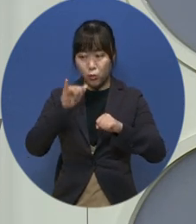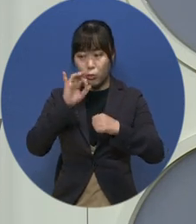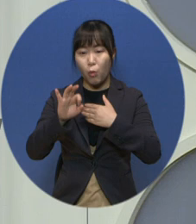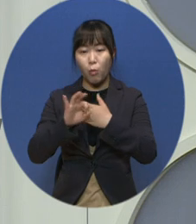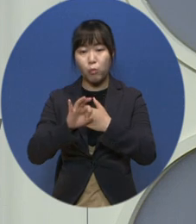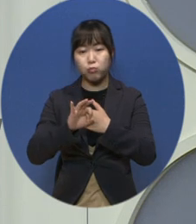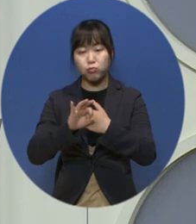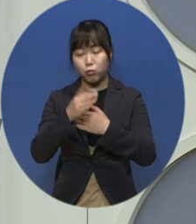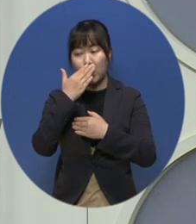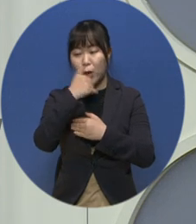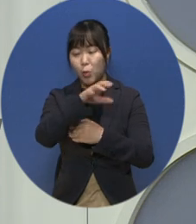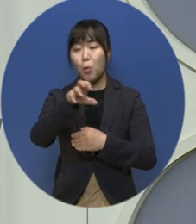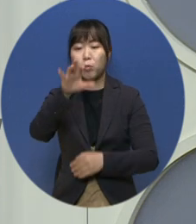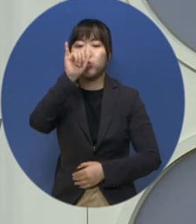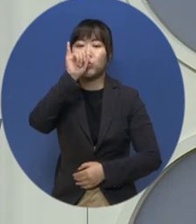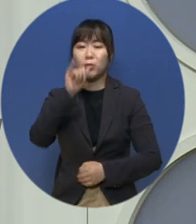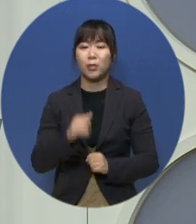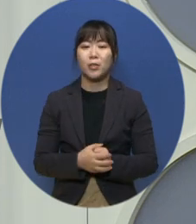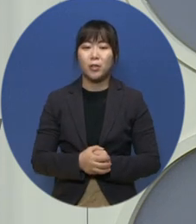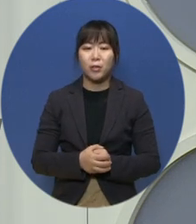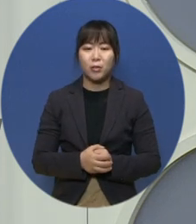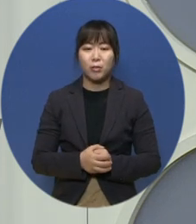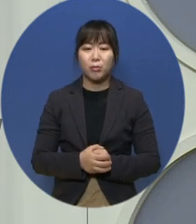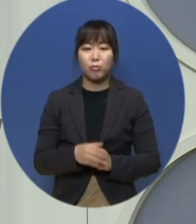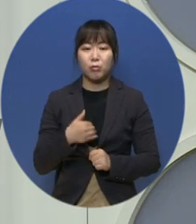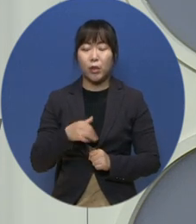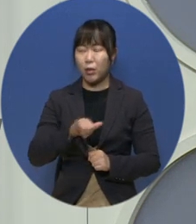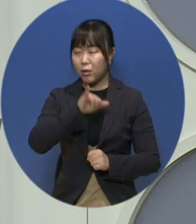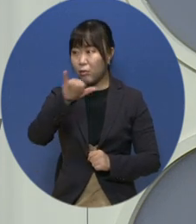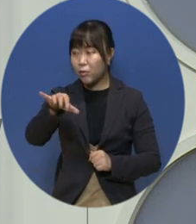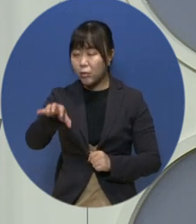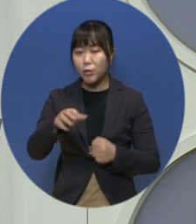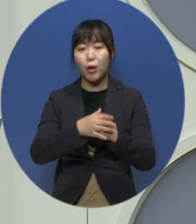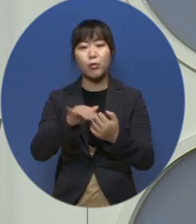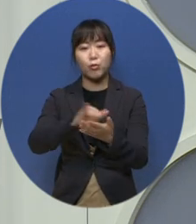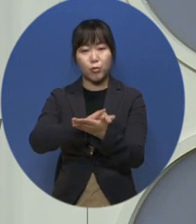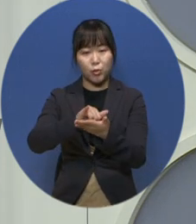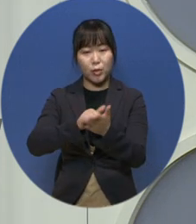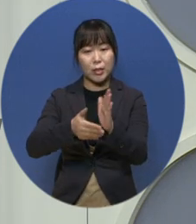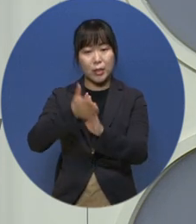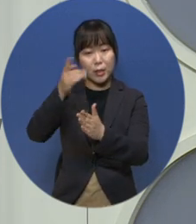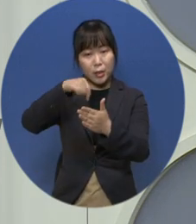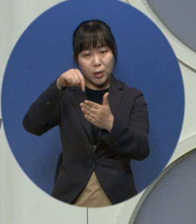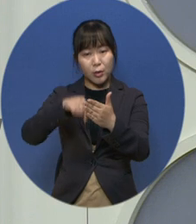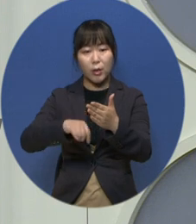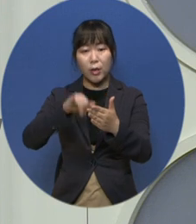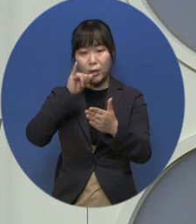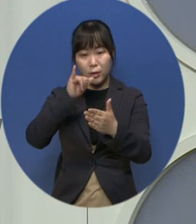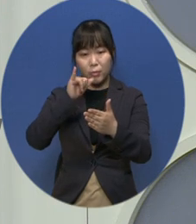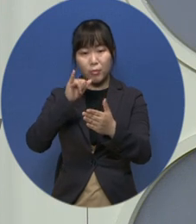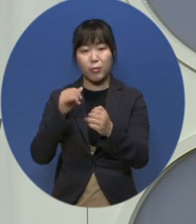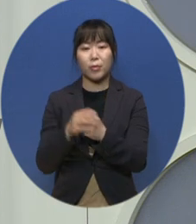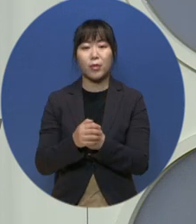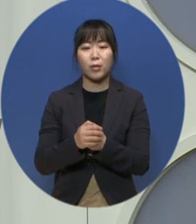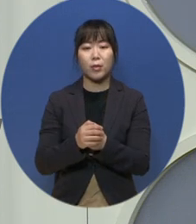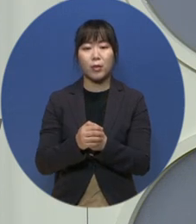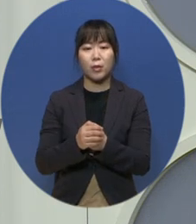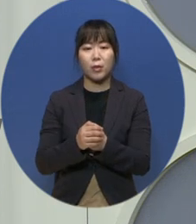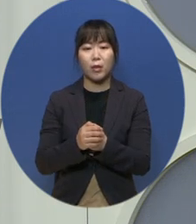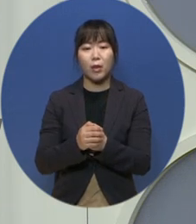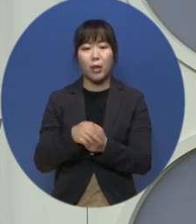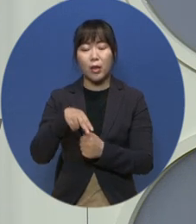있는 곳도 있거든요. 네. 그러니까 저희가 가는 극장이 뉴욕 시티에 속해 있는 The